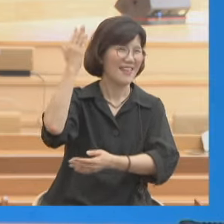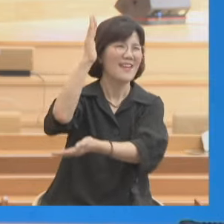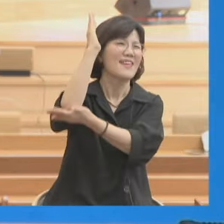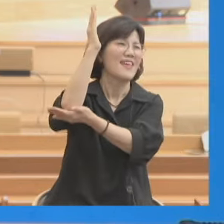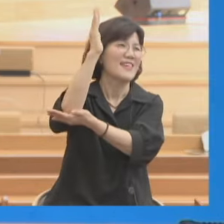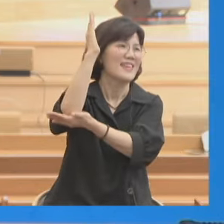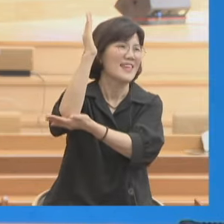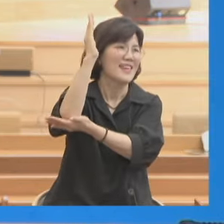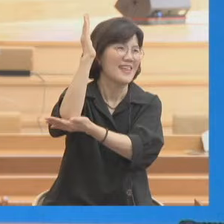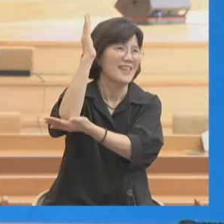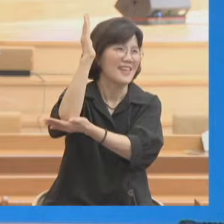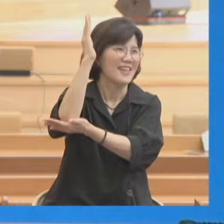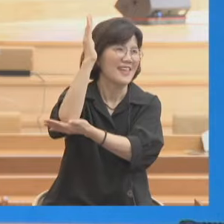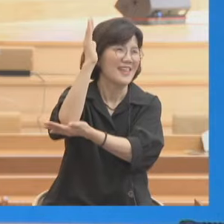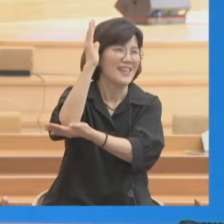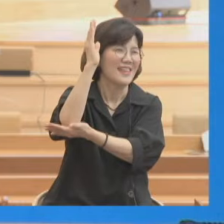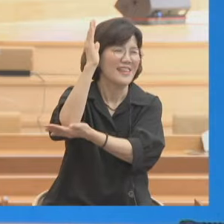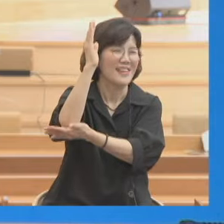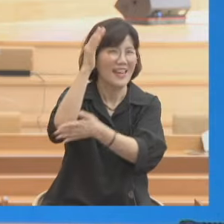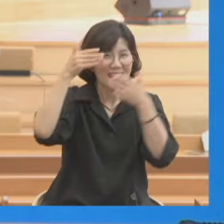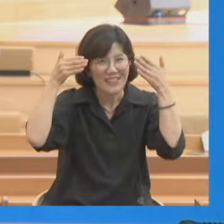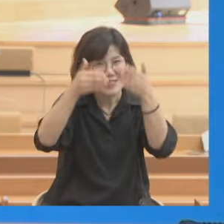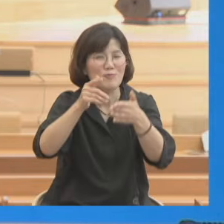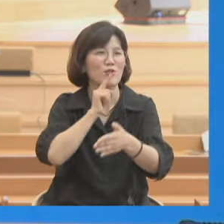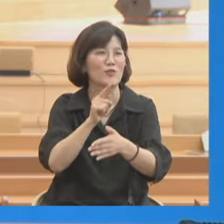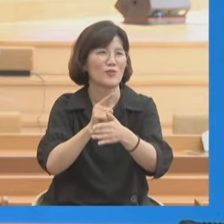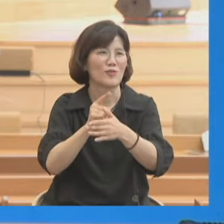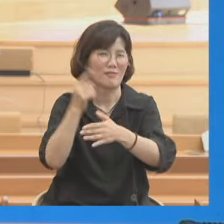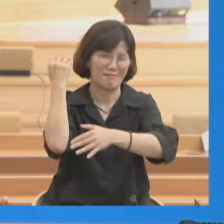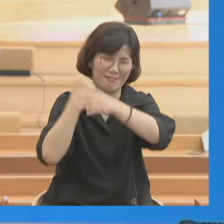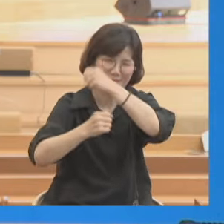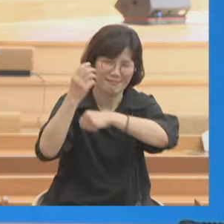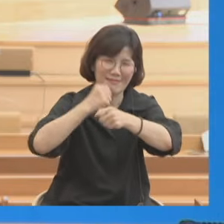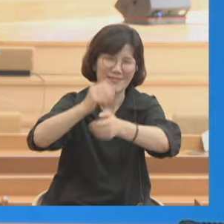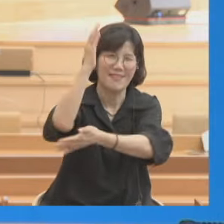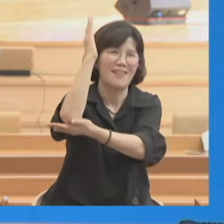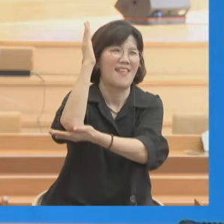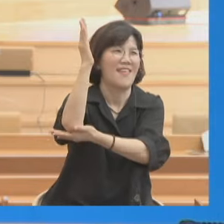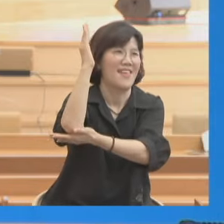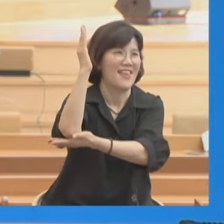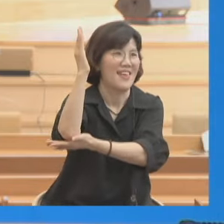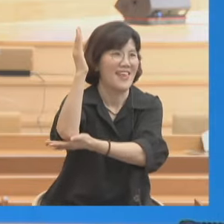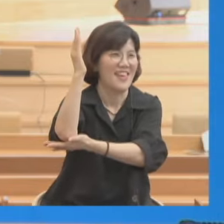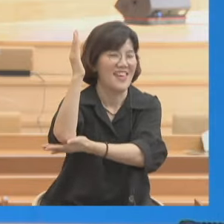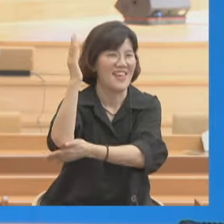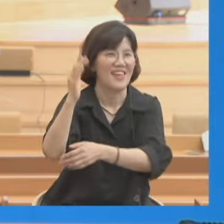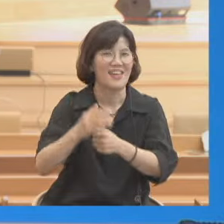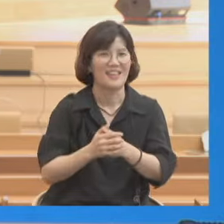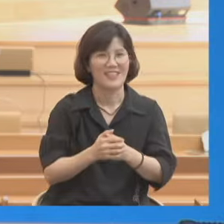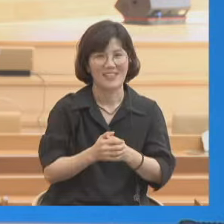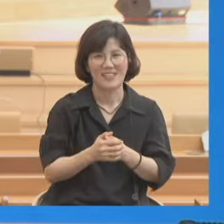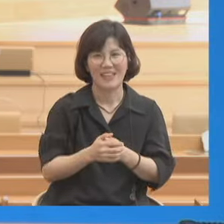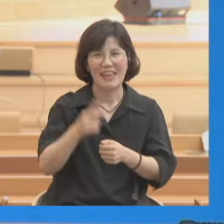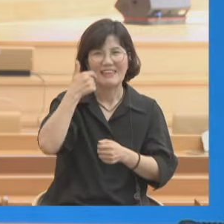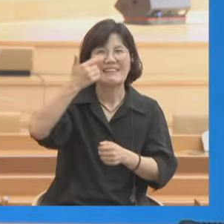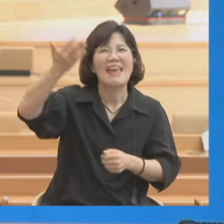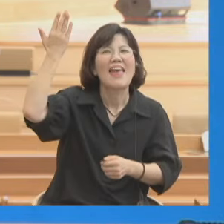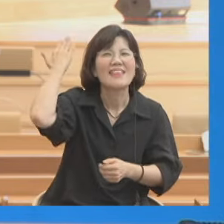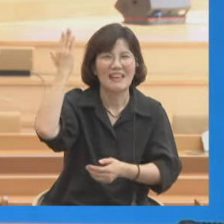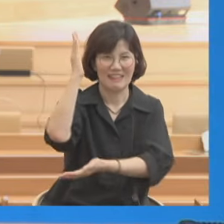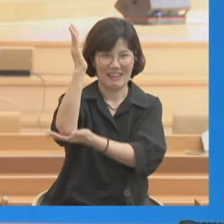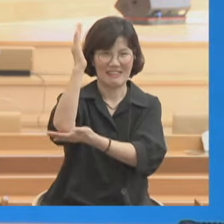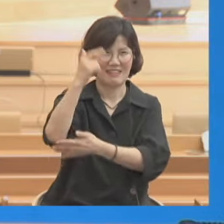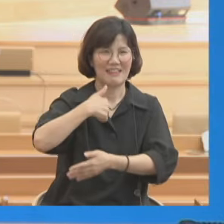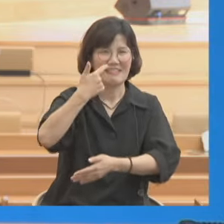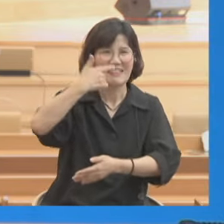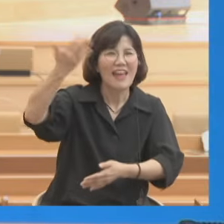것들에 더 몰두해요. 더 집착해요. 그러면서 등장한 말이 있잖아요. 옛날의 것들, 과거의